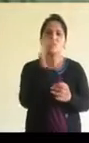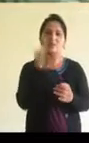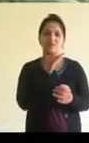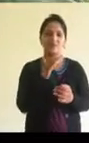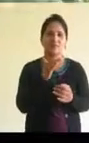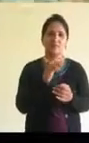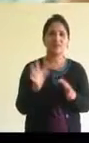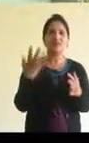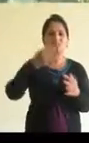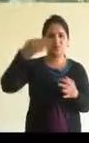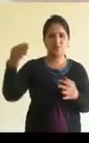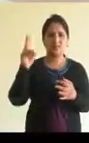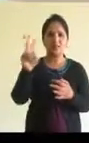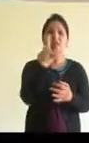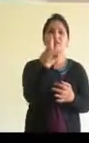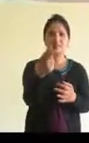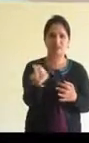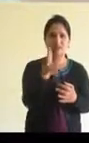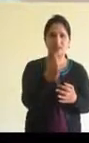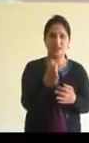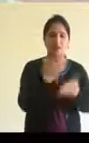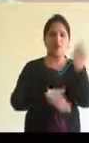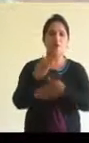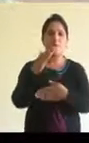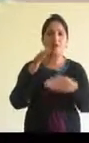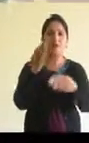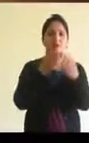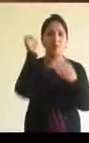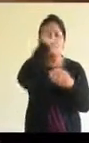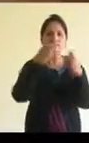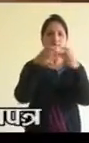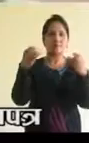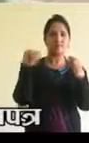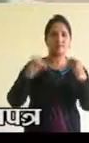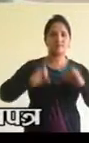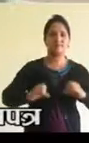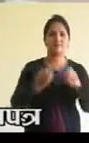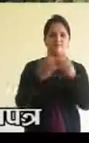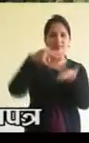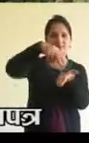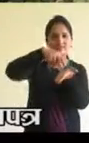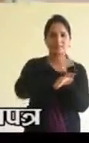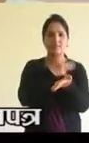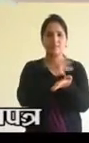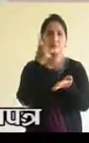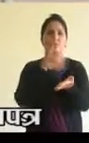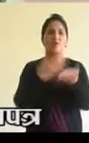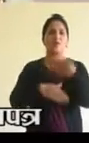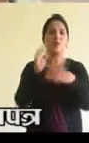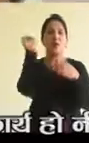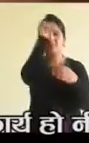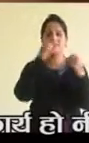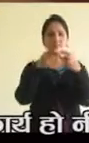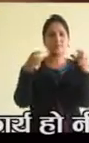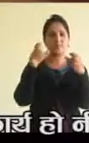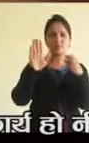पहिला पहिला रहेछ के हुनु त्यहाँ एकजनाले अपाङ्गता परिचय पत्रको दुरुपयोग गरेछन् साङ्गे मान्छे भएर अपाङ्गता परिचय पत्र कसले